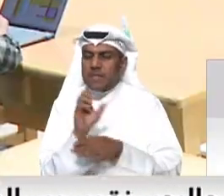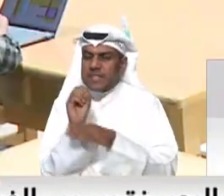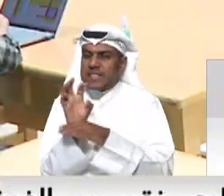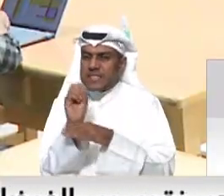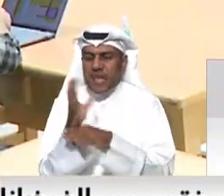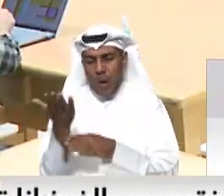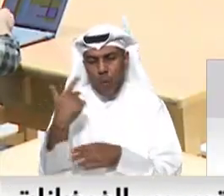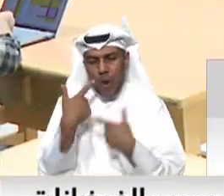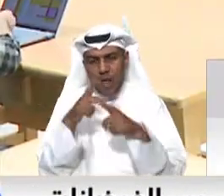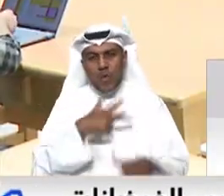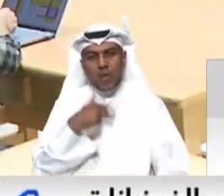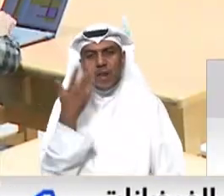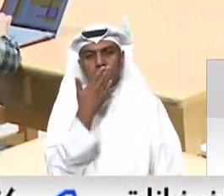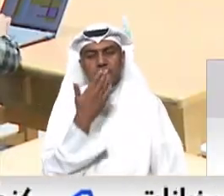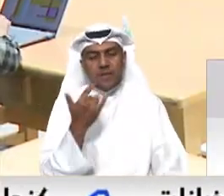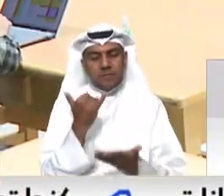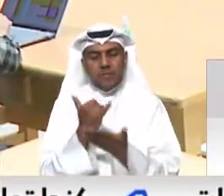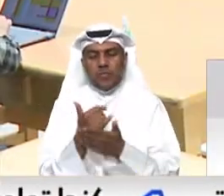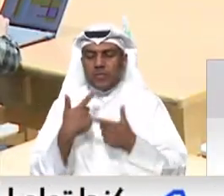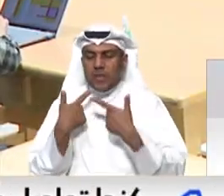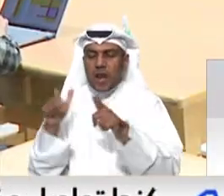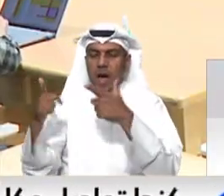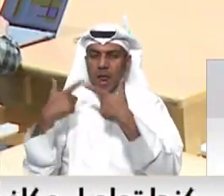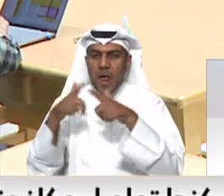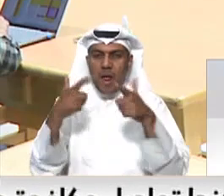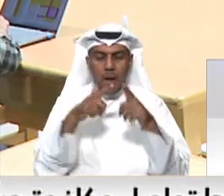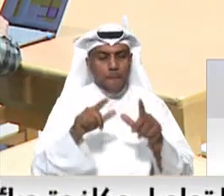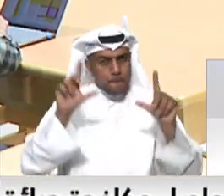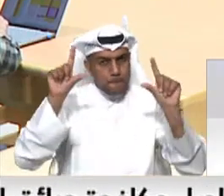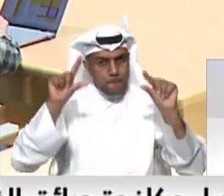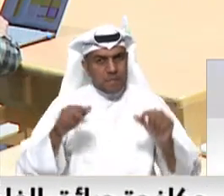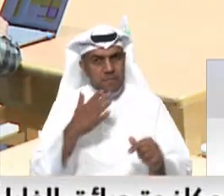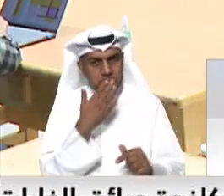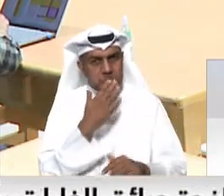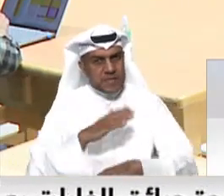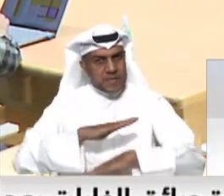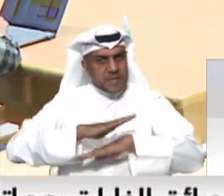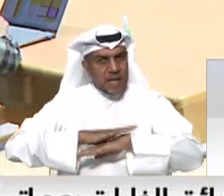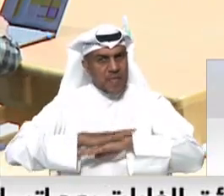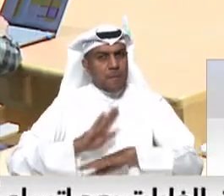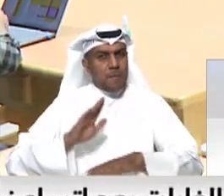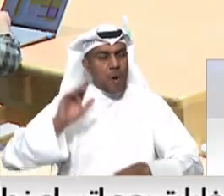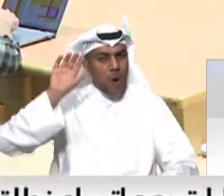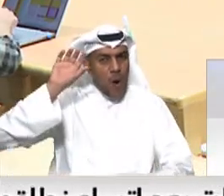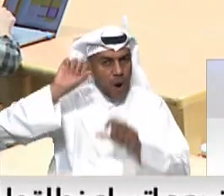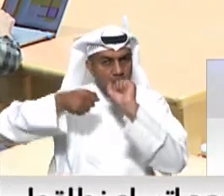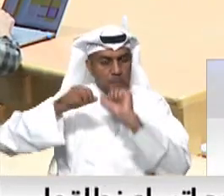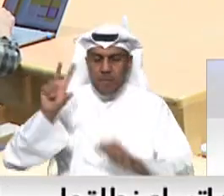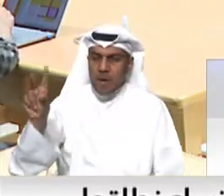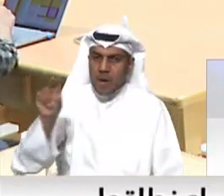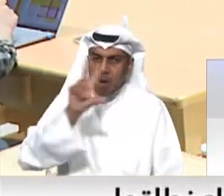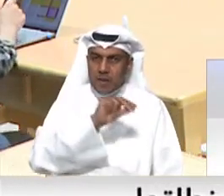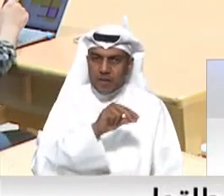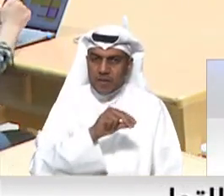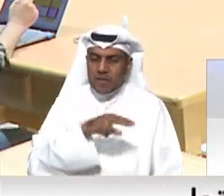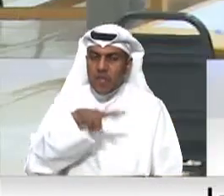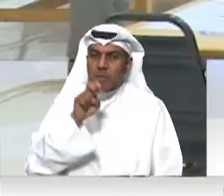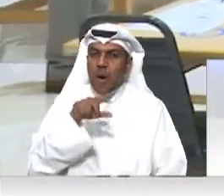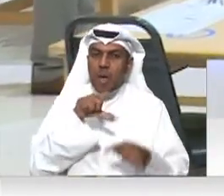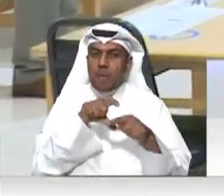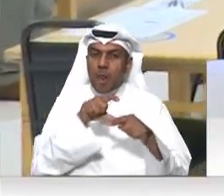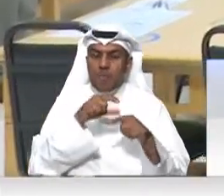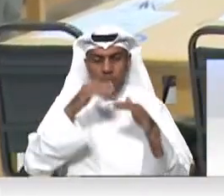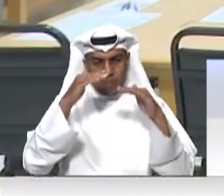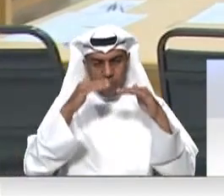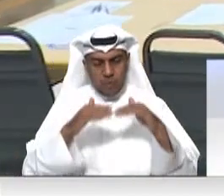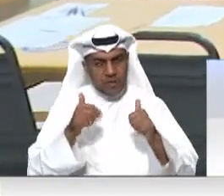77% حاله انخفاض في حالات الحرمان فيما يتعلق بالقسم العلمي وايضا اكثر من 80% فيما يتعلق بالقسم الادب